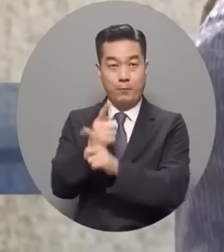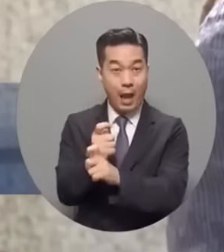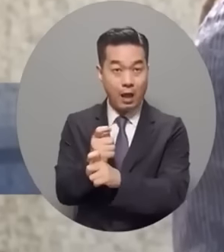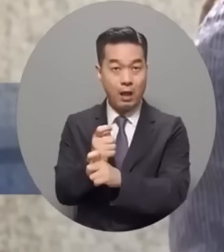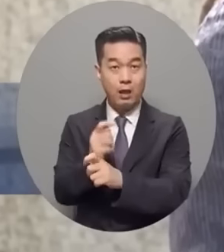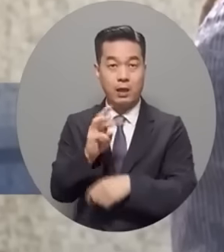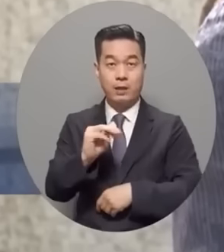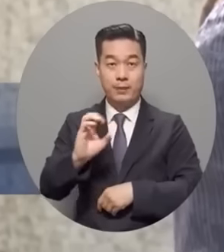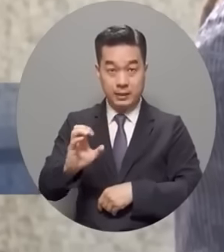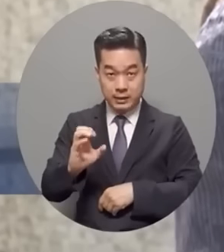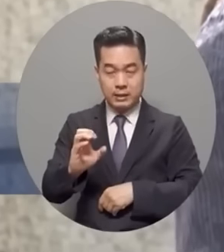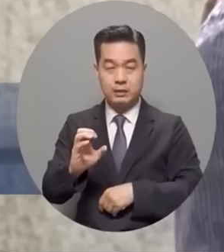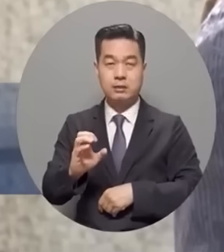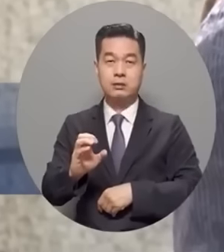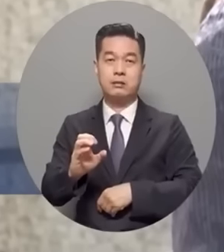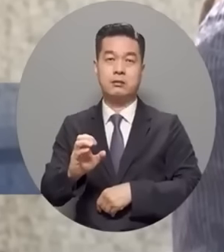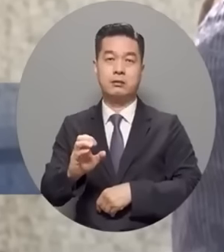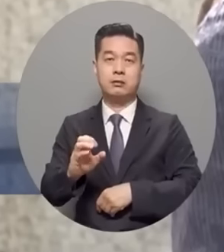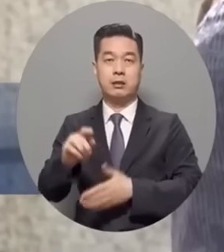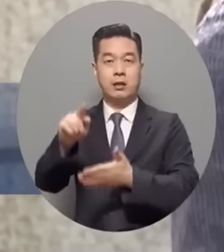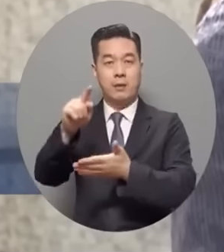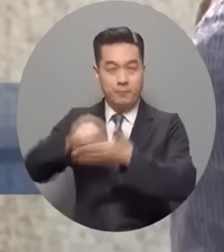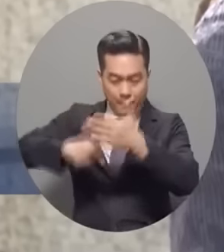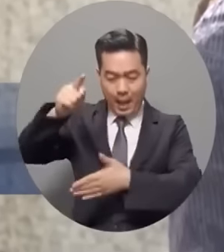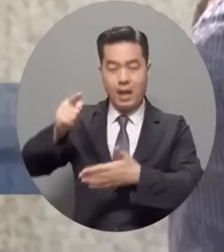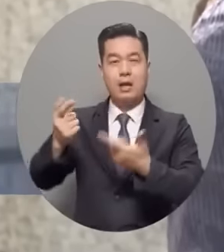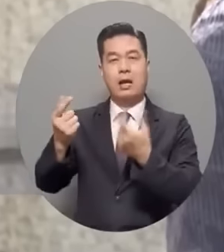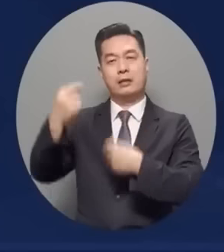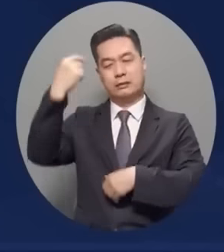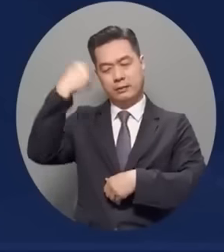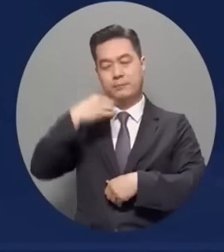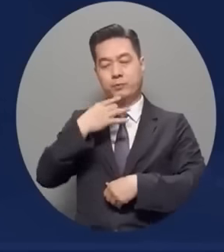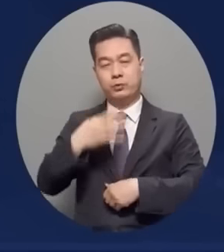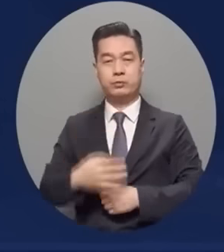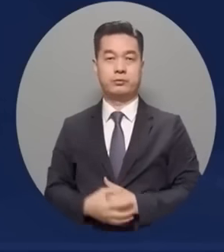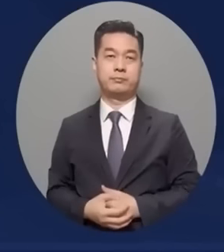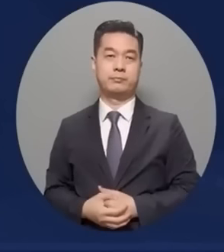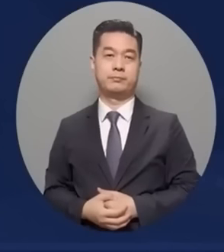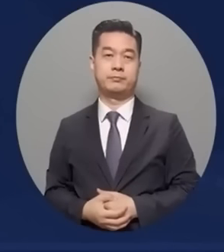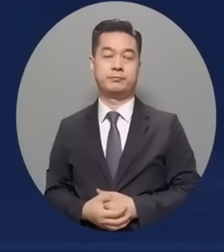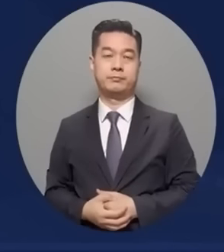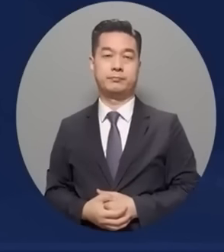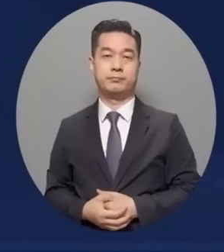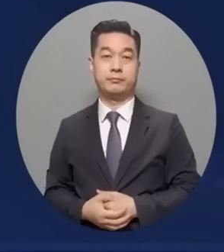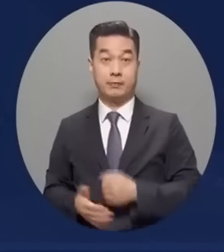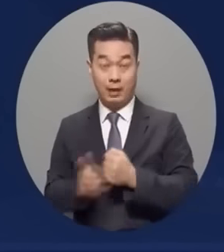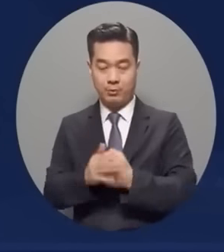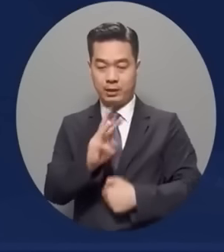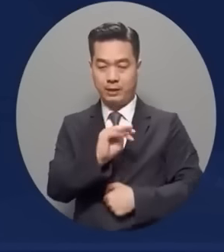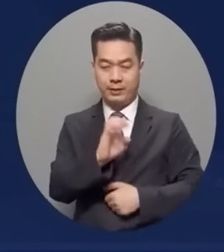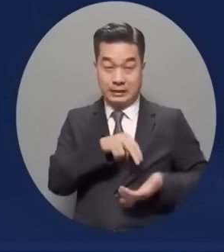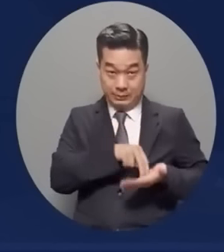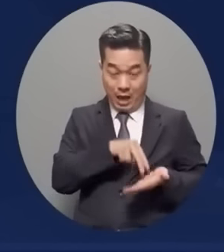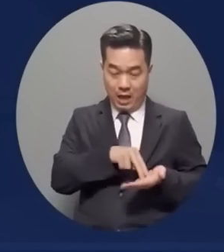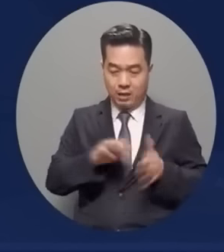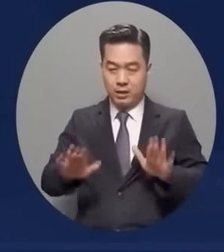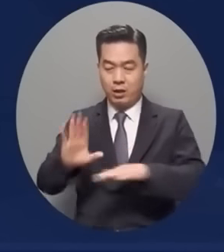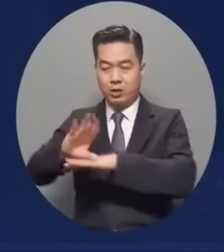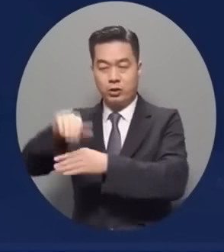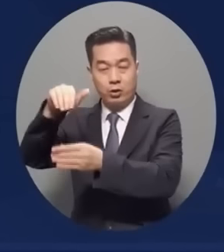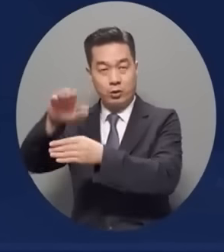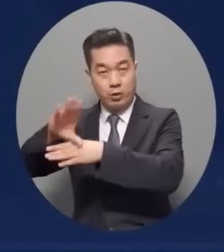대한 적대적 감정만 더해진 것처럼 느껴집니다. 이로써 MBC는 이번